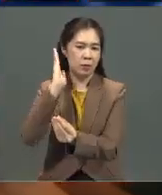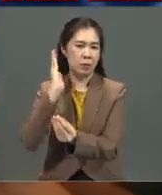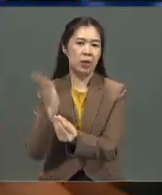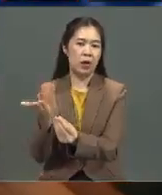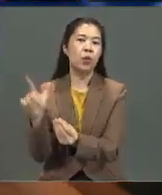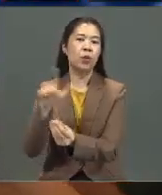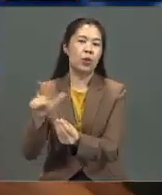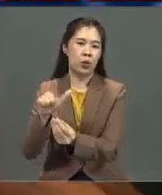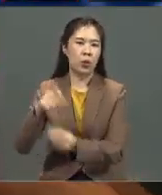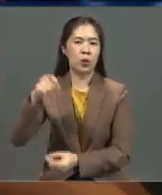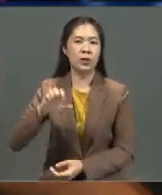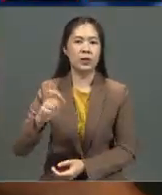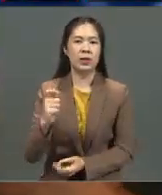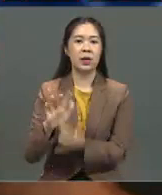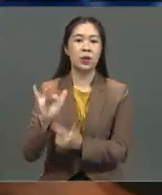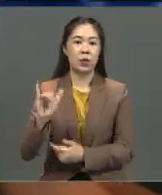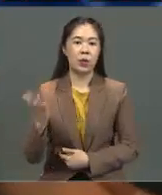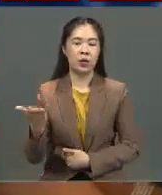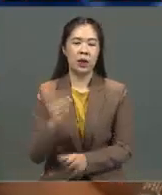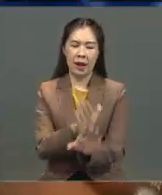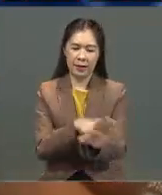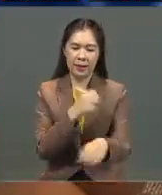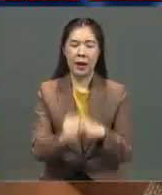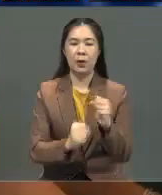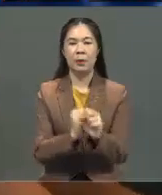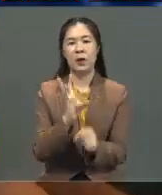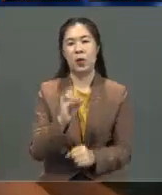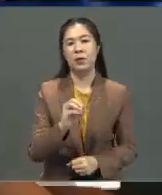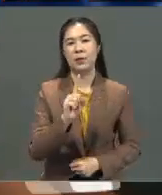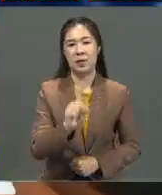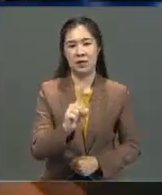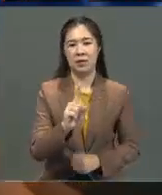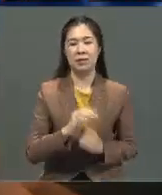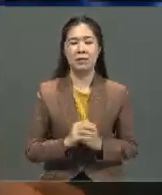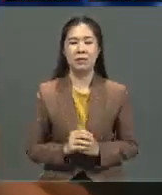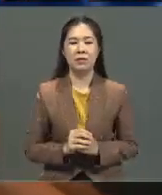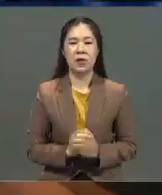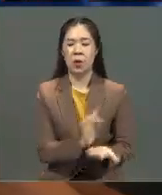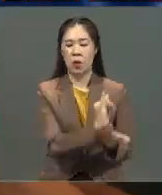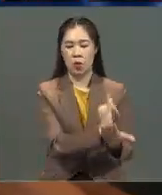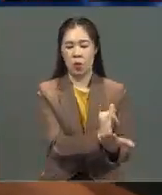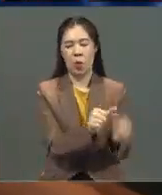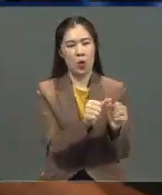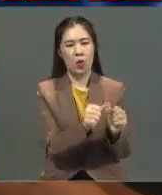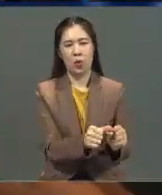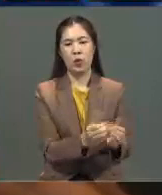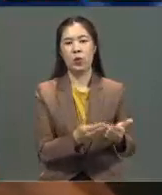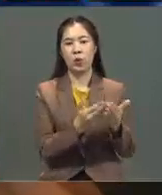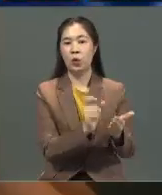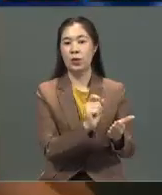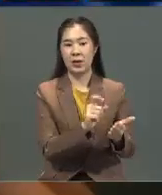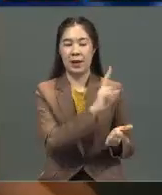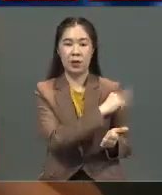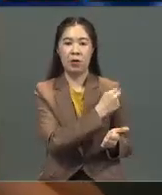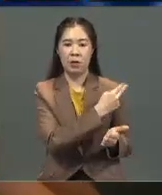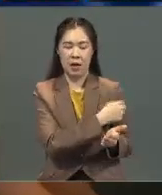ซีอุยเขาในช่วงประมาณ61ปีที่ผ่านมานะครับที่ร่างเขาได้อยู่ที่ศิริราชนะครับเราไม่พูดถึงเรื่อง